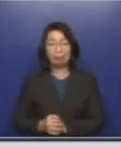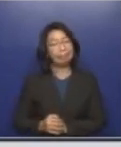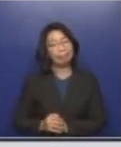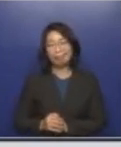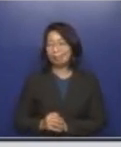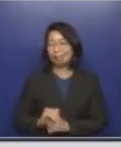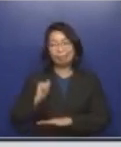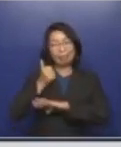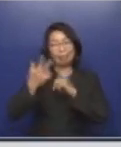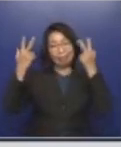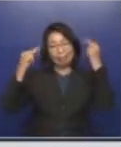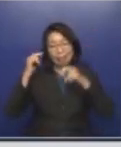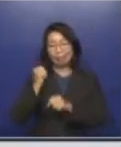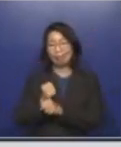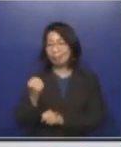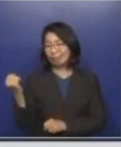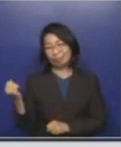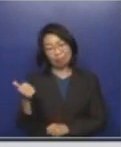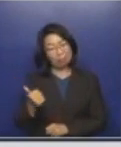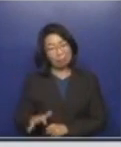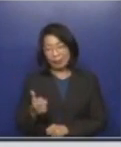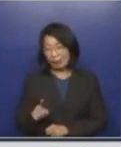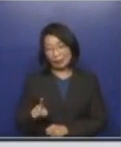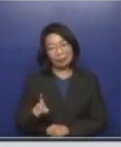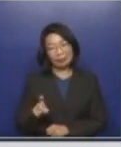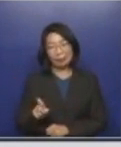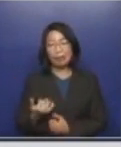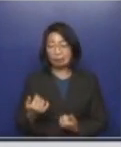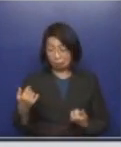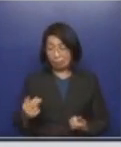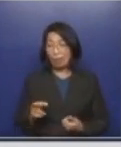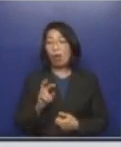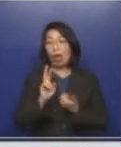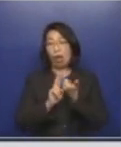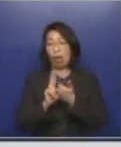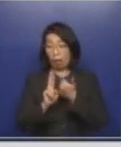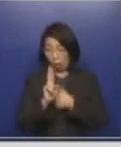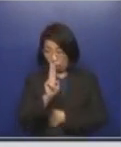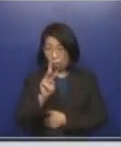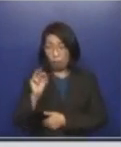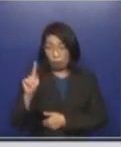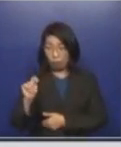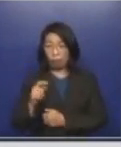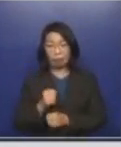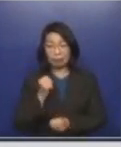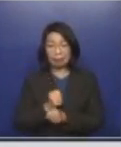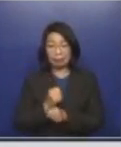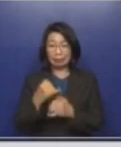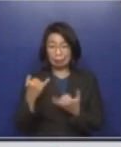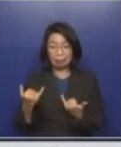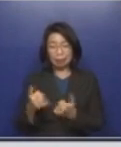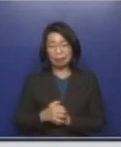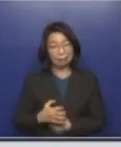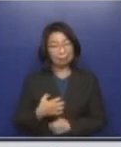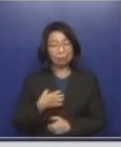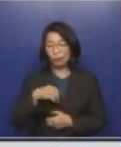ที่อยู่ไม่ได้แน่ผมไม่ได้เรียกร้องอยากจะให้รัฐมนตรีสาธารณสุขท่านนี้ออกไปนะครับแต่คนที่อยากให้ออกไปคือคนนี้ครับผมเชื่อว่าพี่น้องประชาช